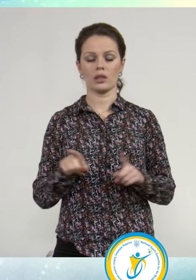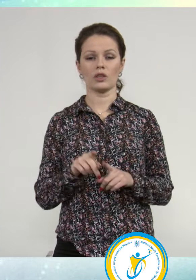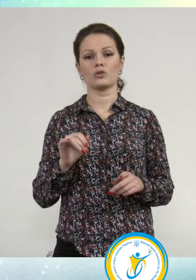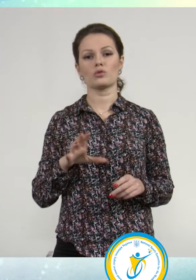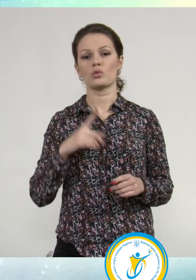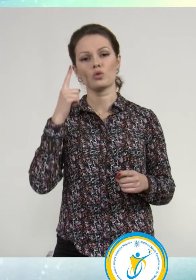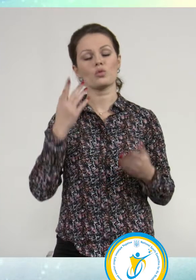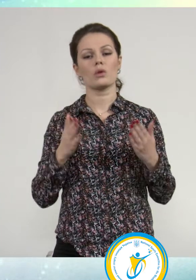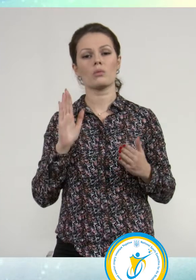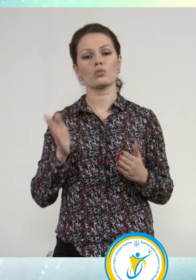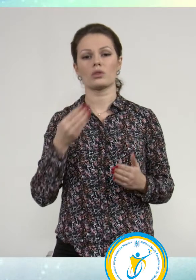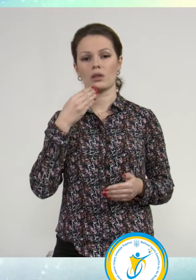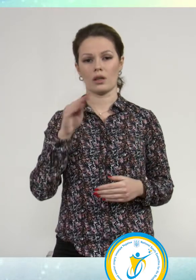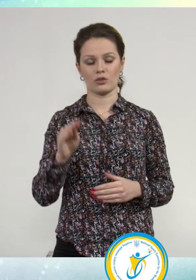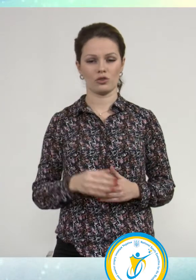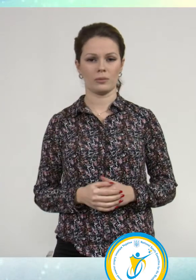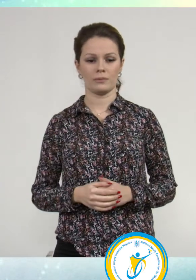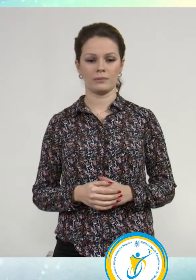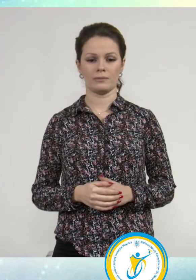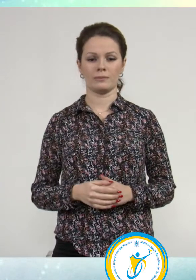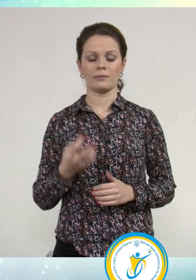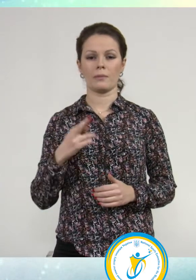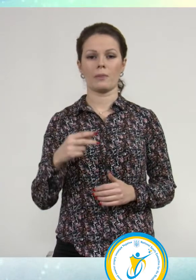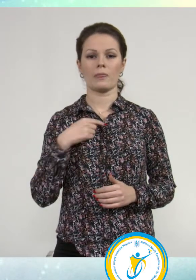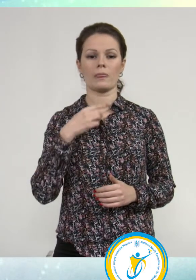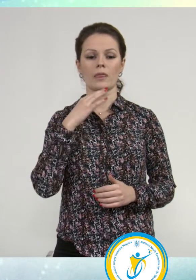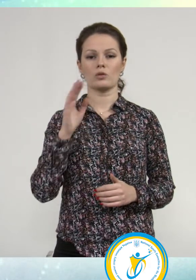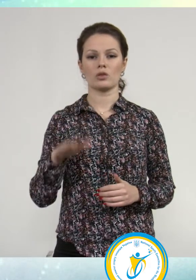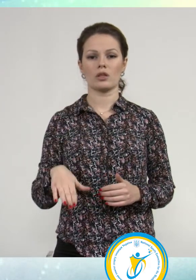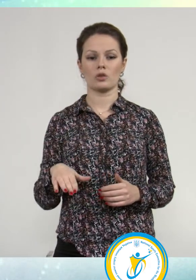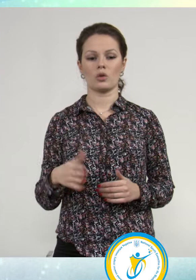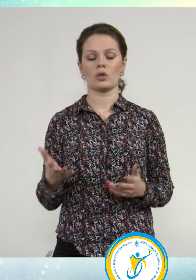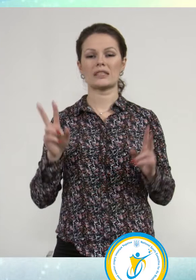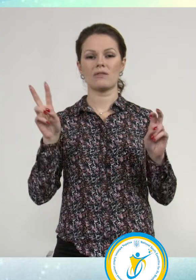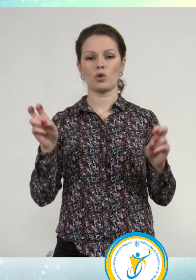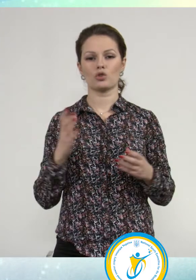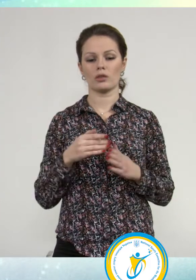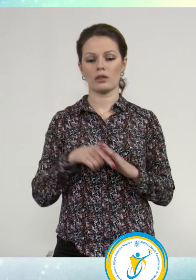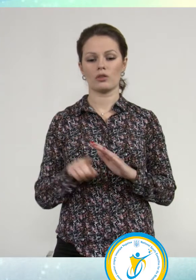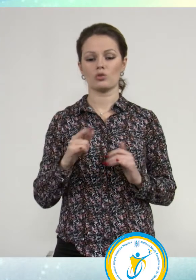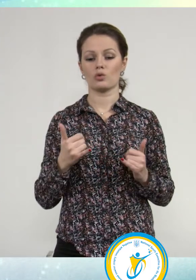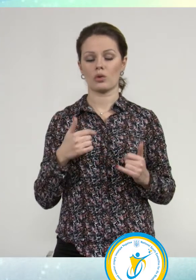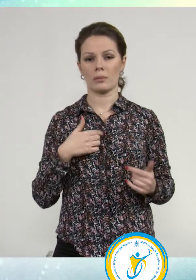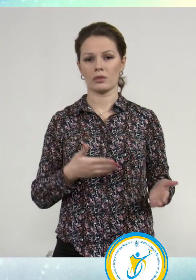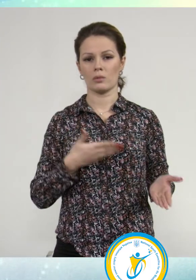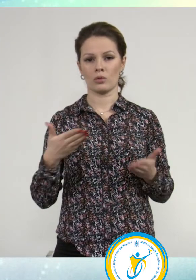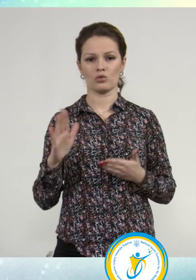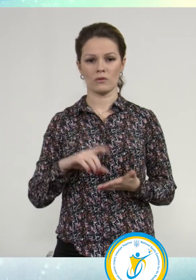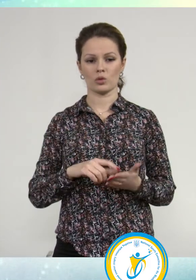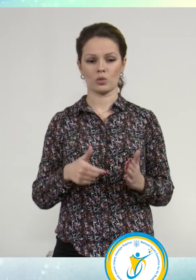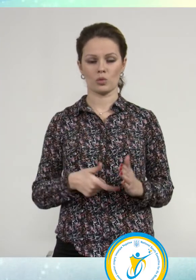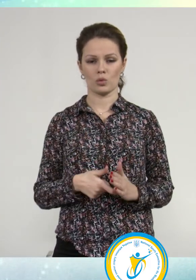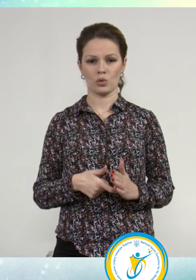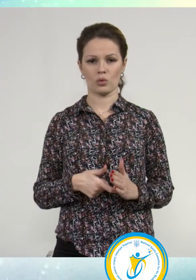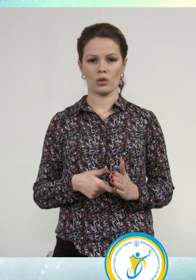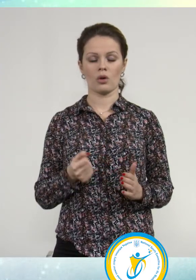краще? Ну, для мене достатньо символічним, що саме сьогодні мене запрошено в студію,